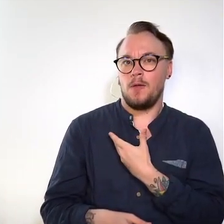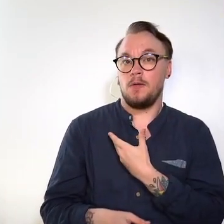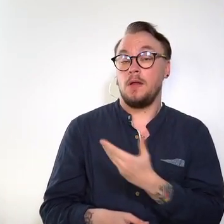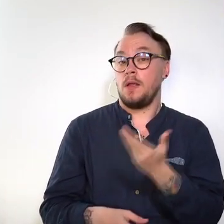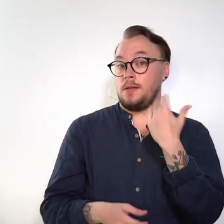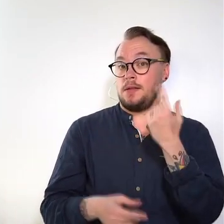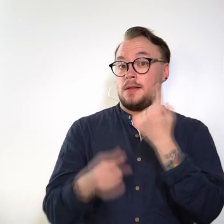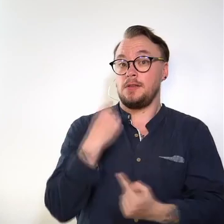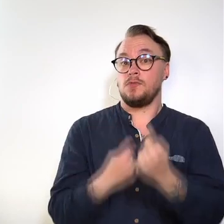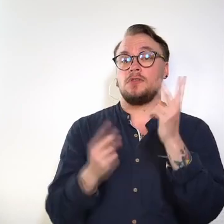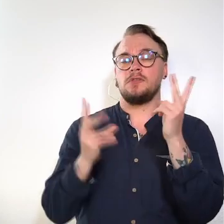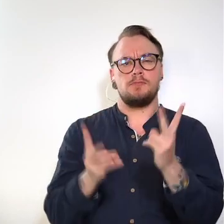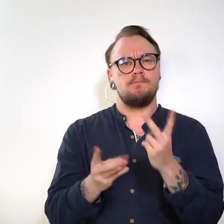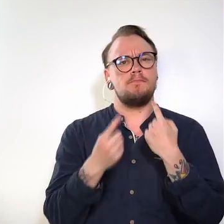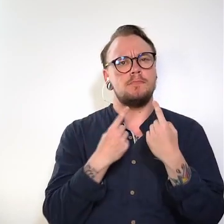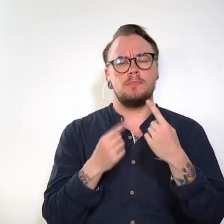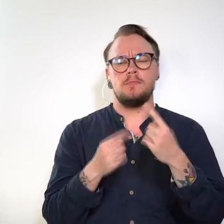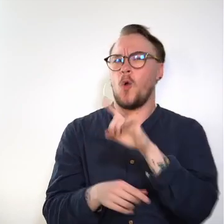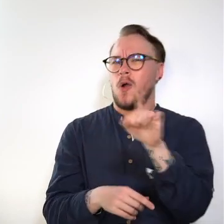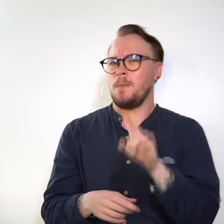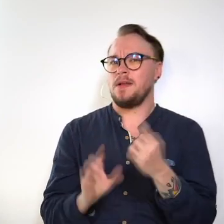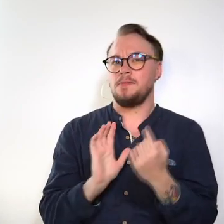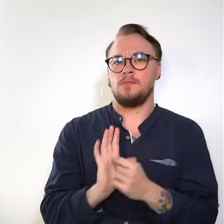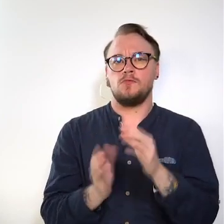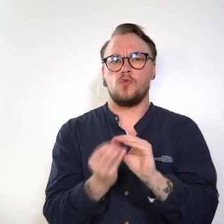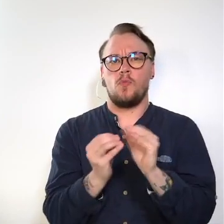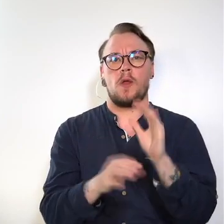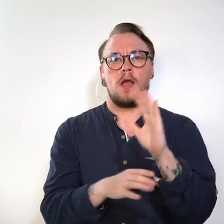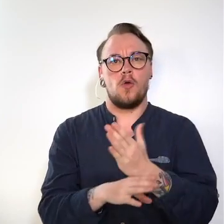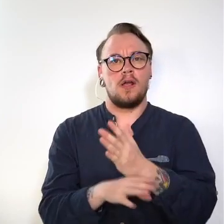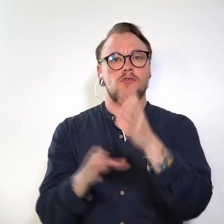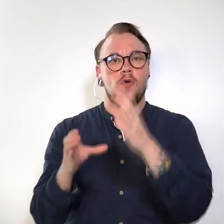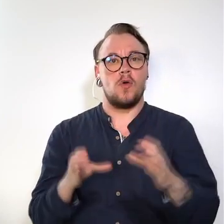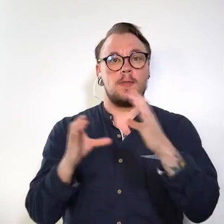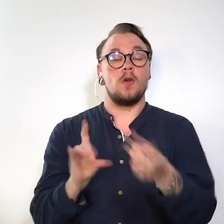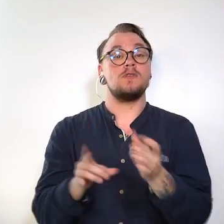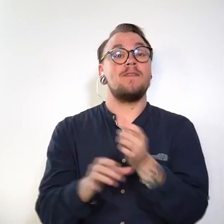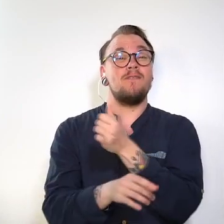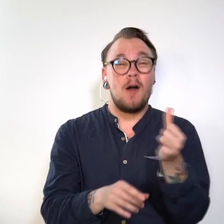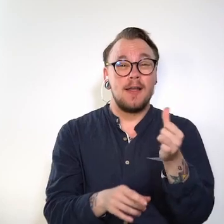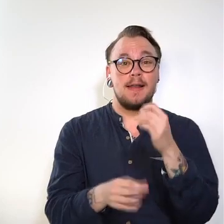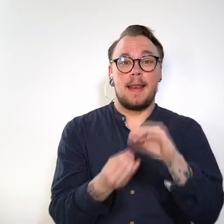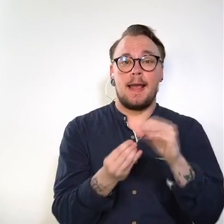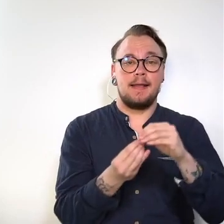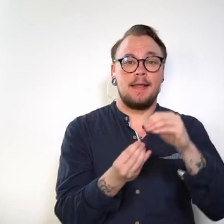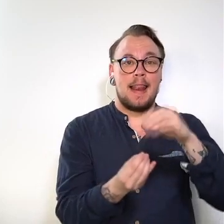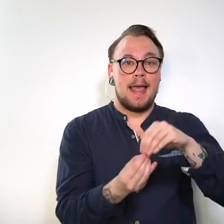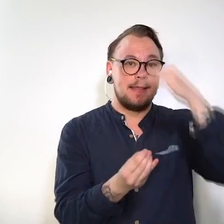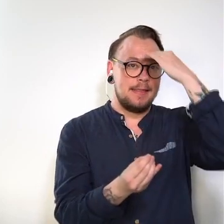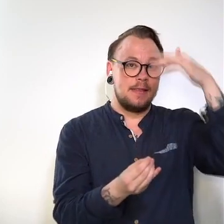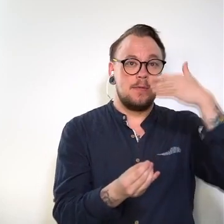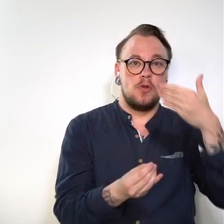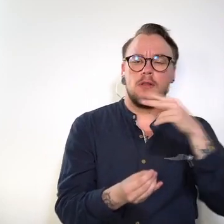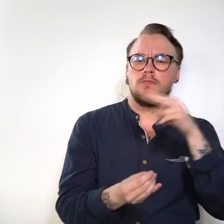miten ongelmallista voi olla, silloin puhuttiin sukupuolen korjaushoidoista, että jos niitä käsitellään vain lääketieteellisenä kysymyksenä, niin tavallaan tämä